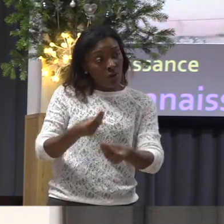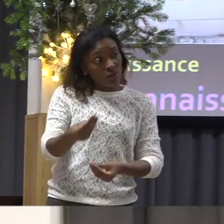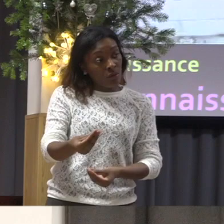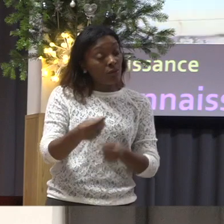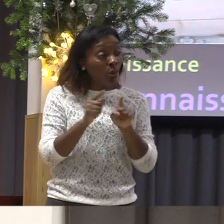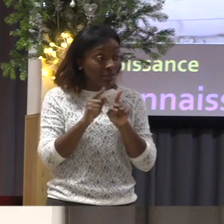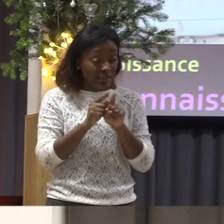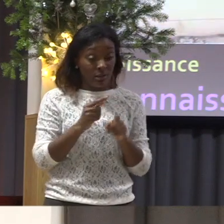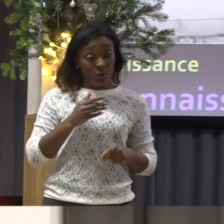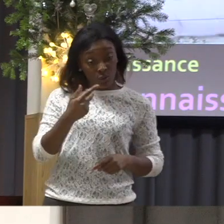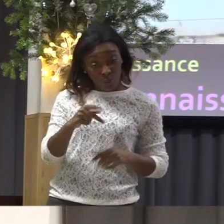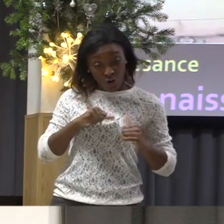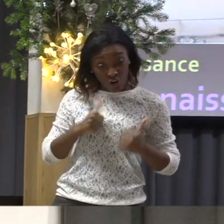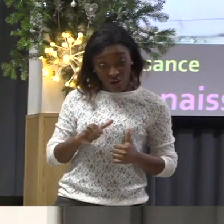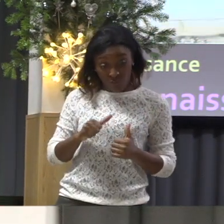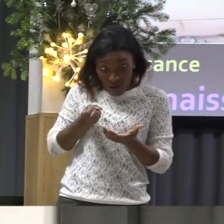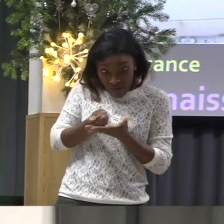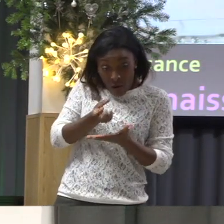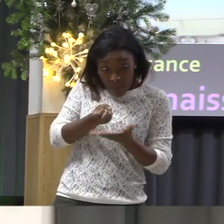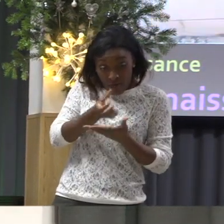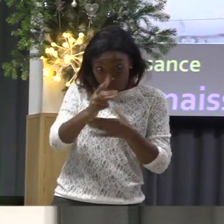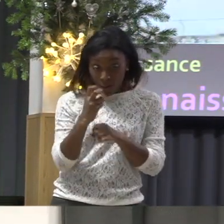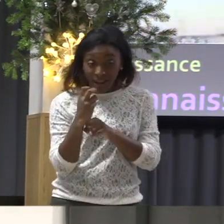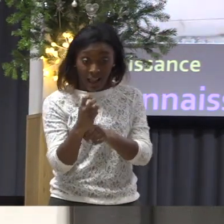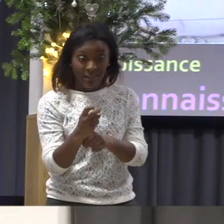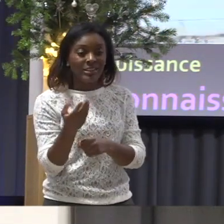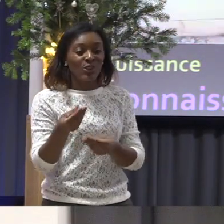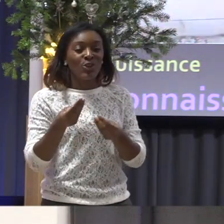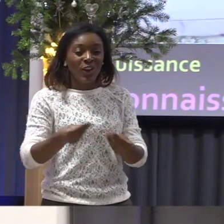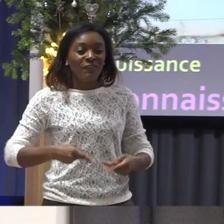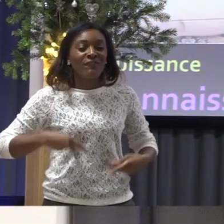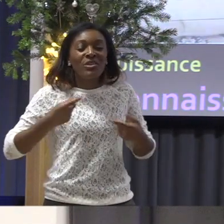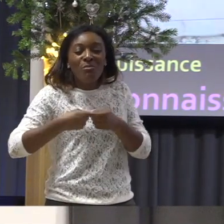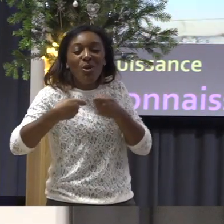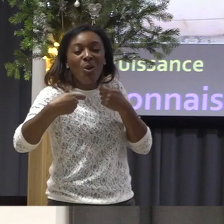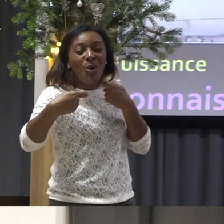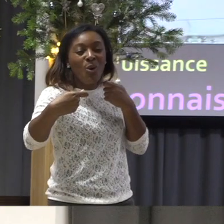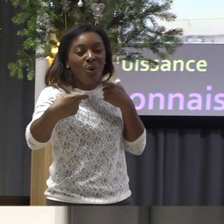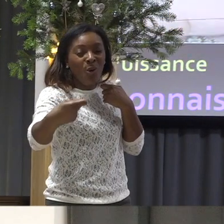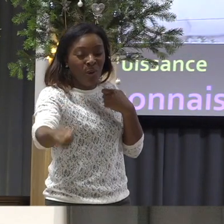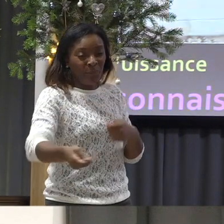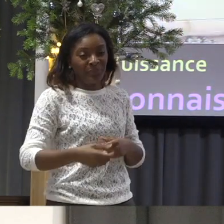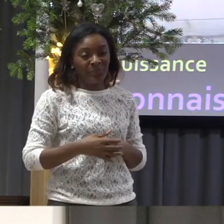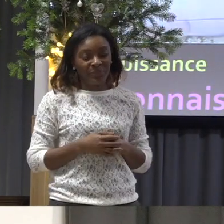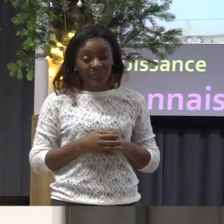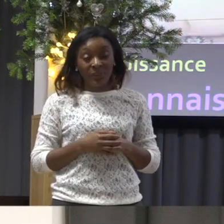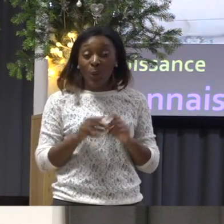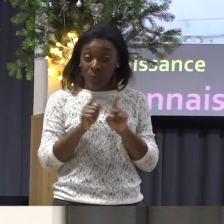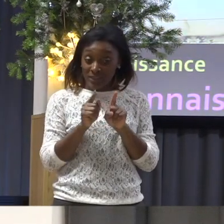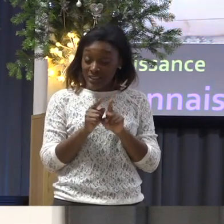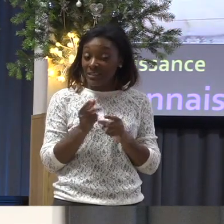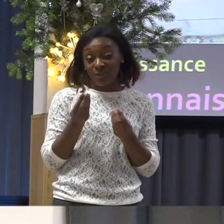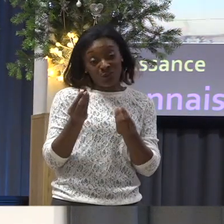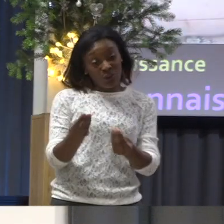mes préceptes, car ils rallongeront tes jours et ajouteront des années à la durée de ta vie et